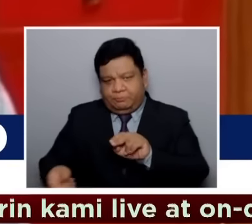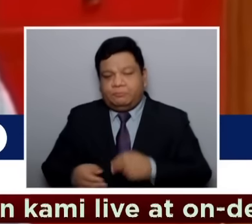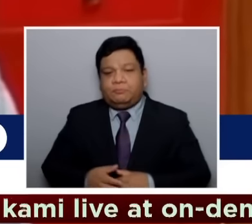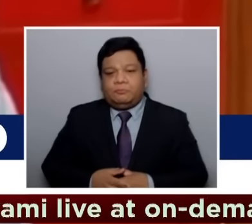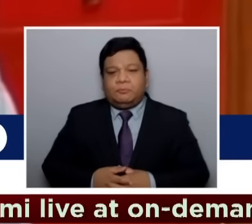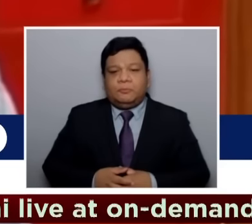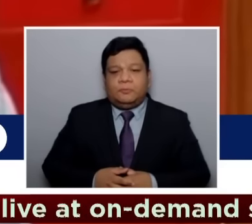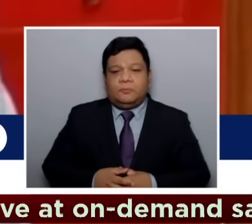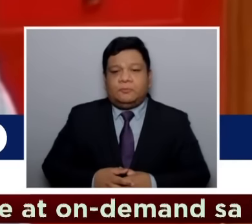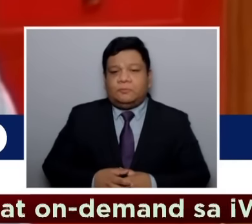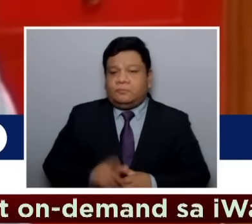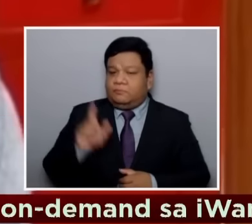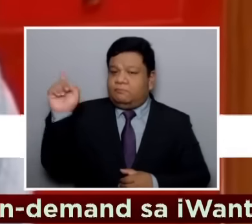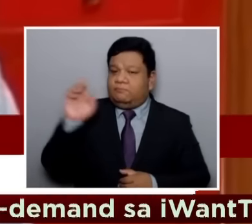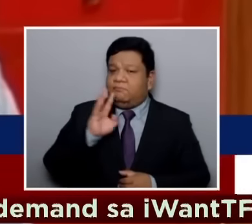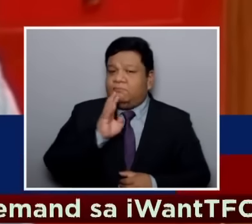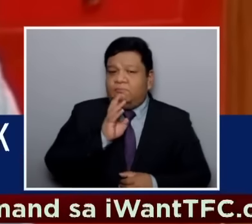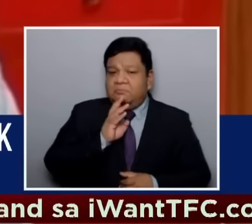in political,